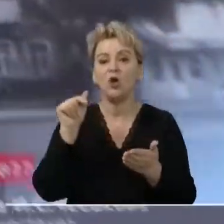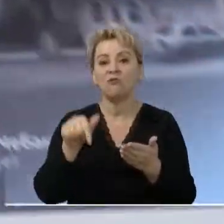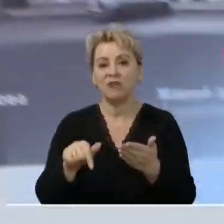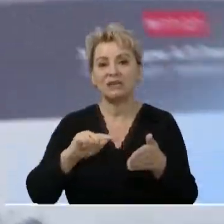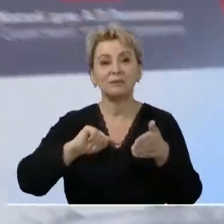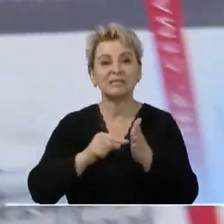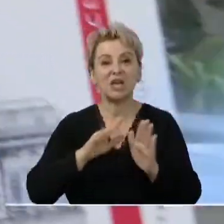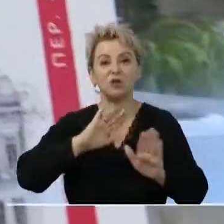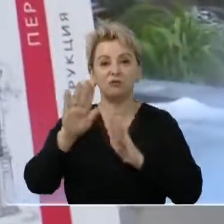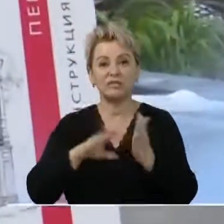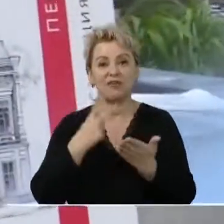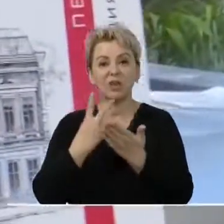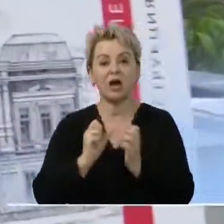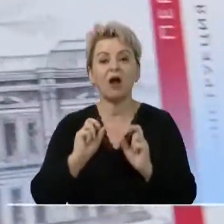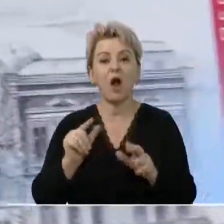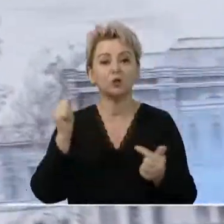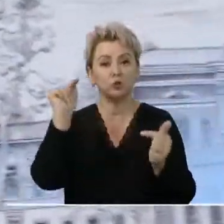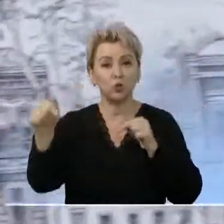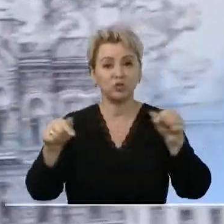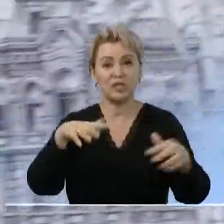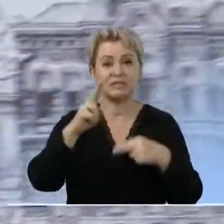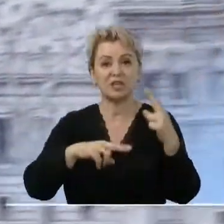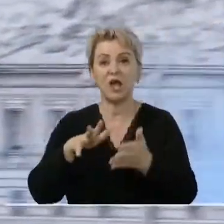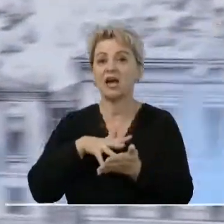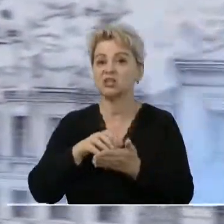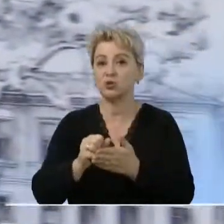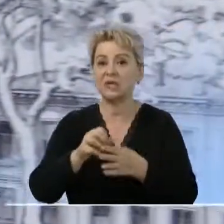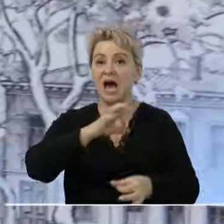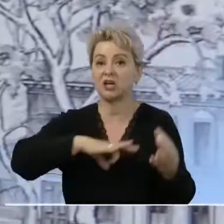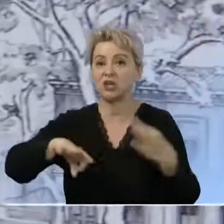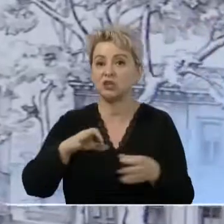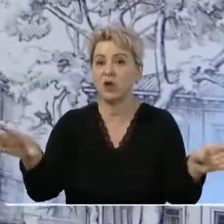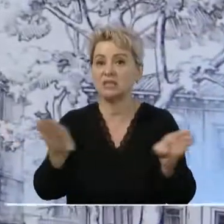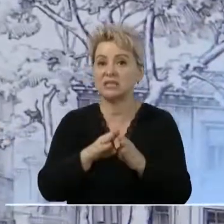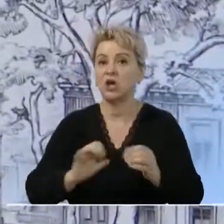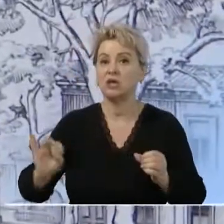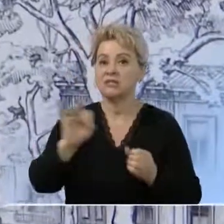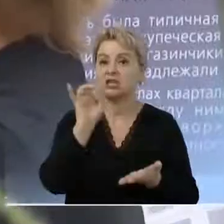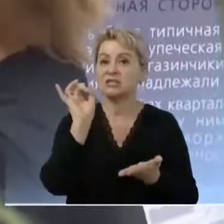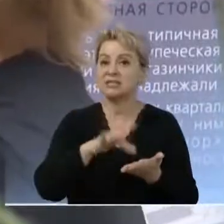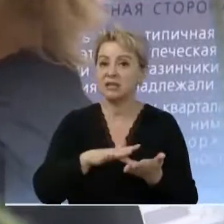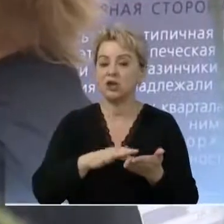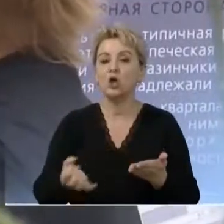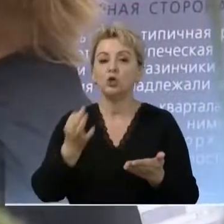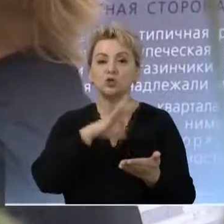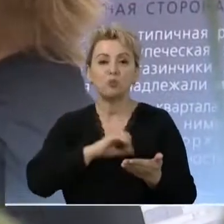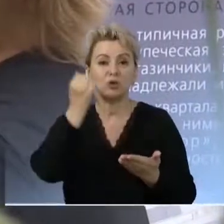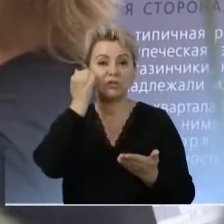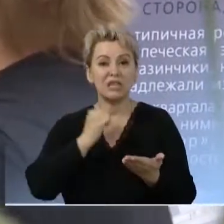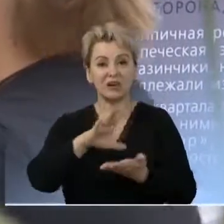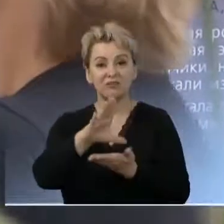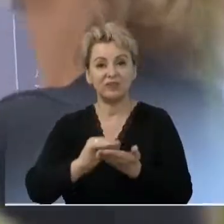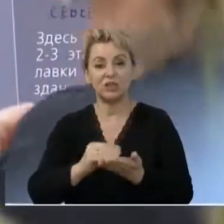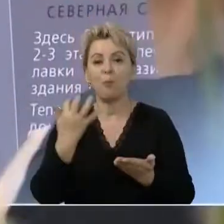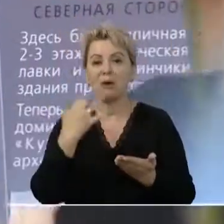и цель выставки – показать, как точечная застройка разрушает архитектурный ансамбль исторического центра. Используя старые фотографии